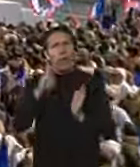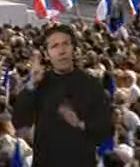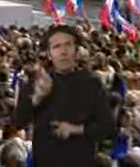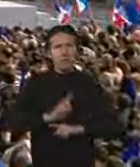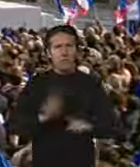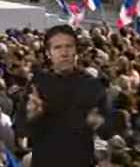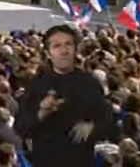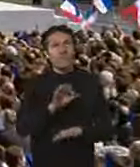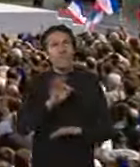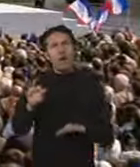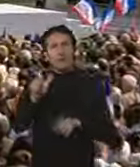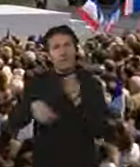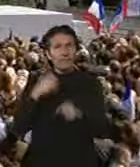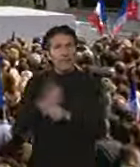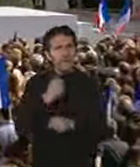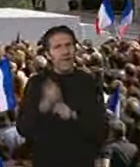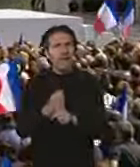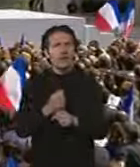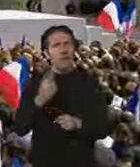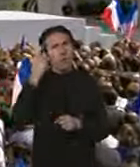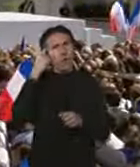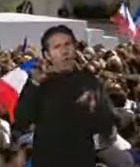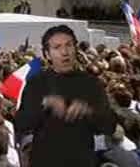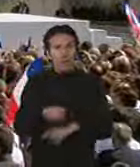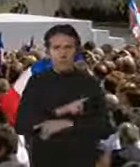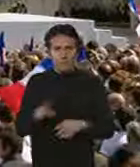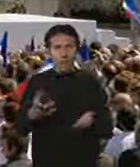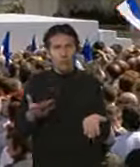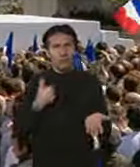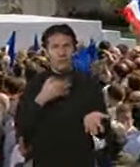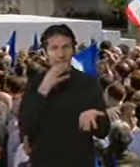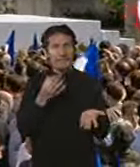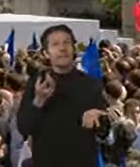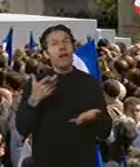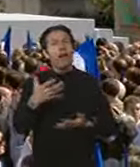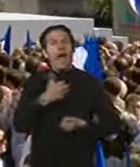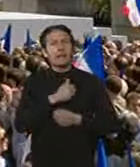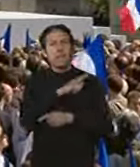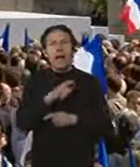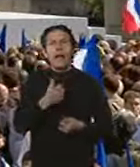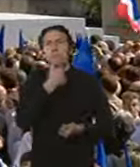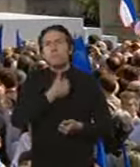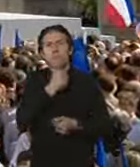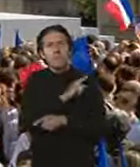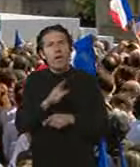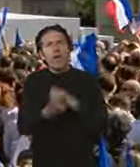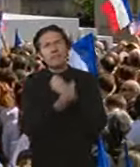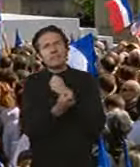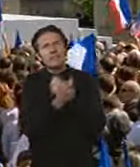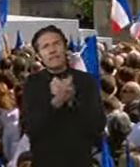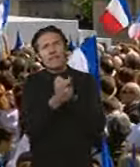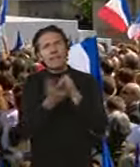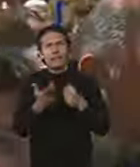France du travail elle n'est pas immorale et c'est justement pour cela qu'elle ne supporte plus les mises en cause de la